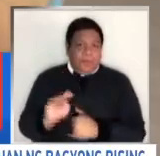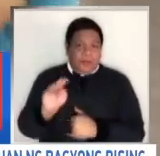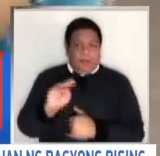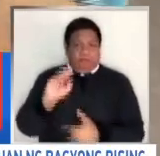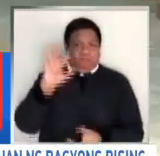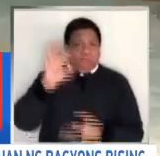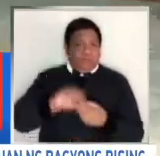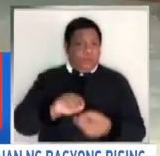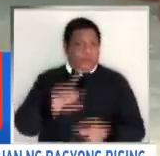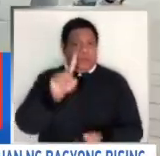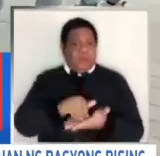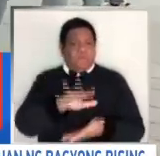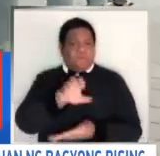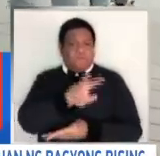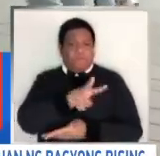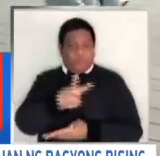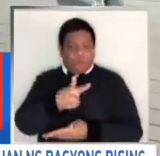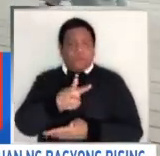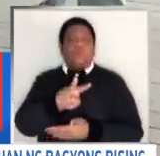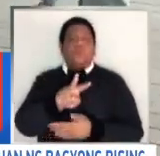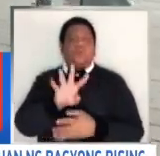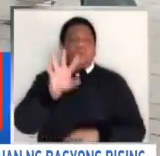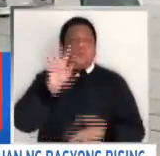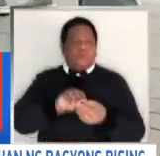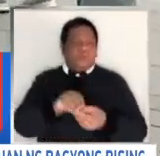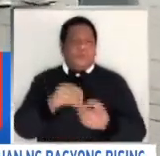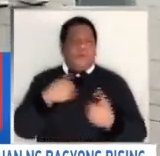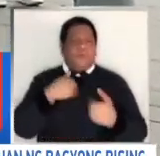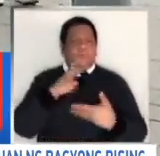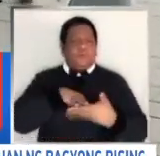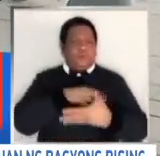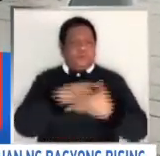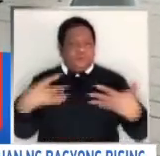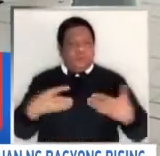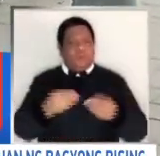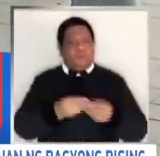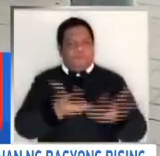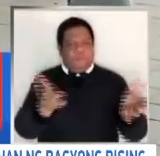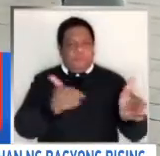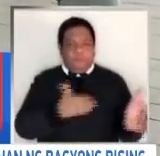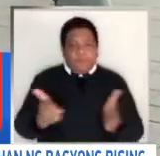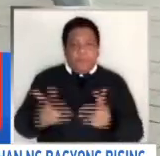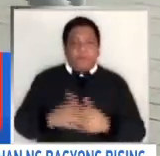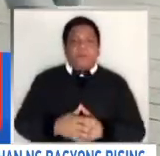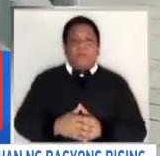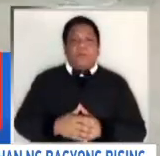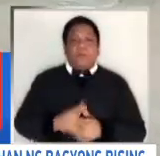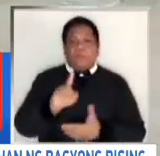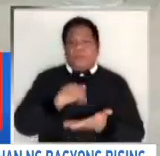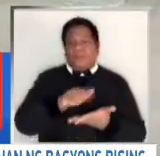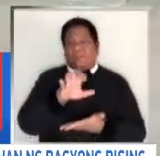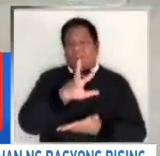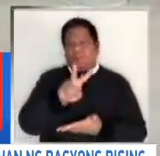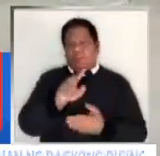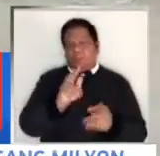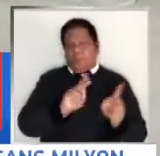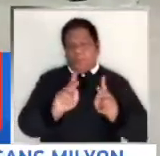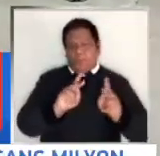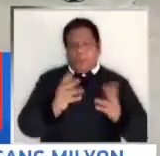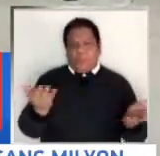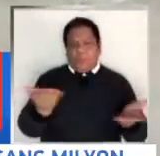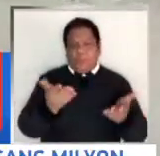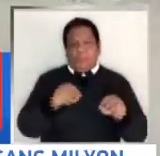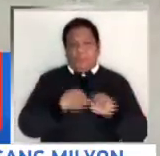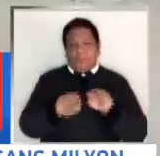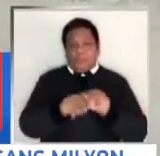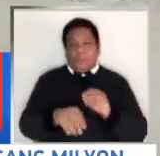mga benepisyaryo ang nakaschedule na mabigyan dito sa Barangay Concepcion 1 sa mismong elementary school. Tatagal ito mula alas